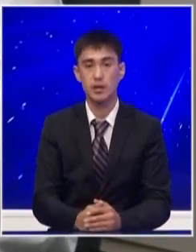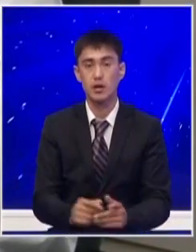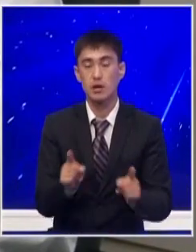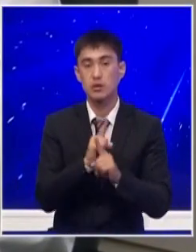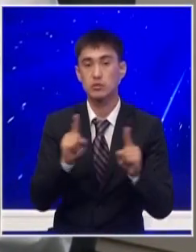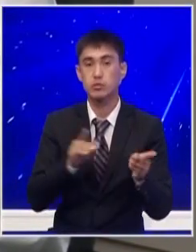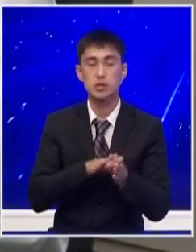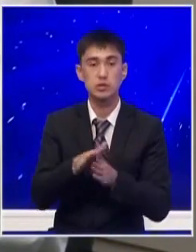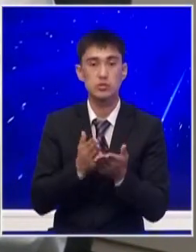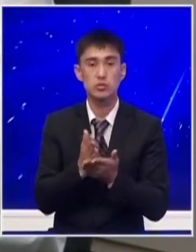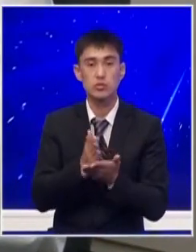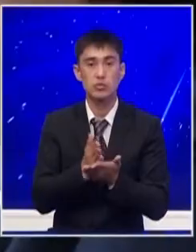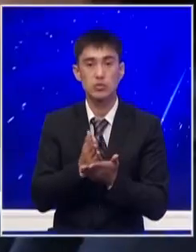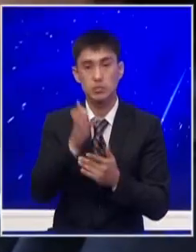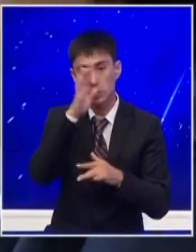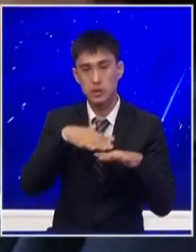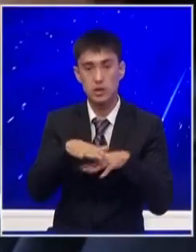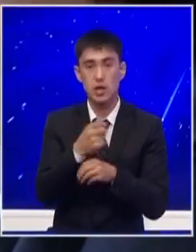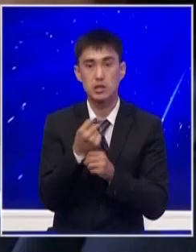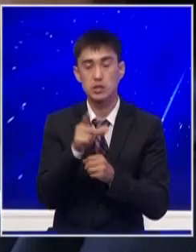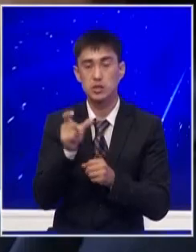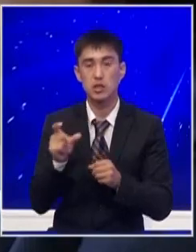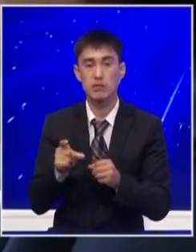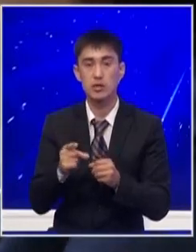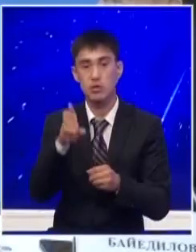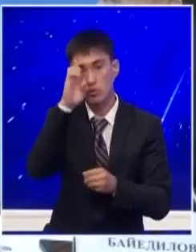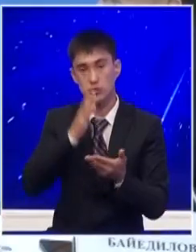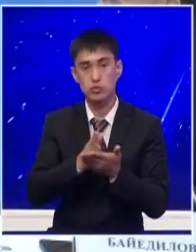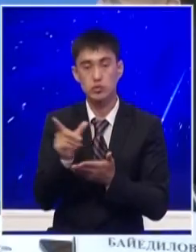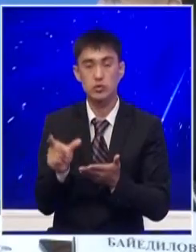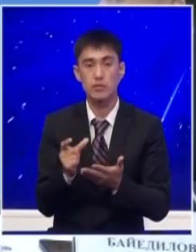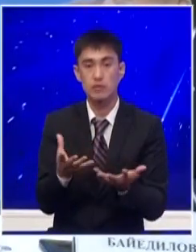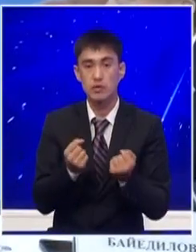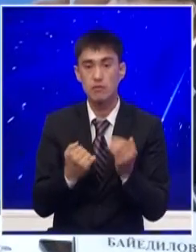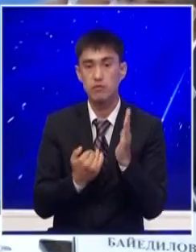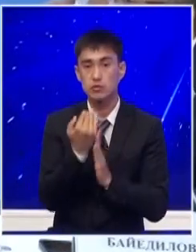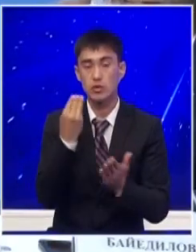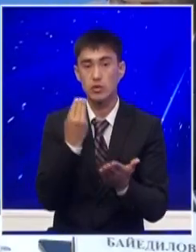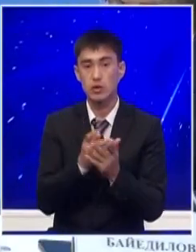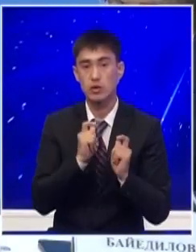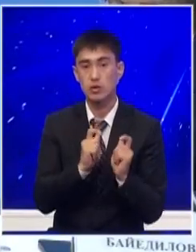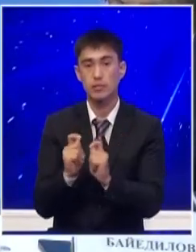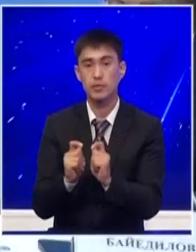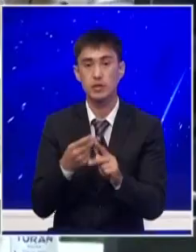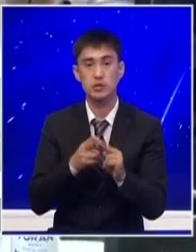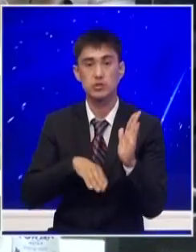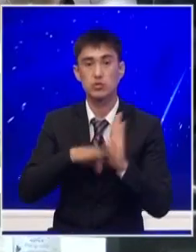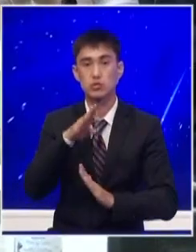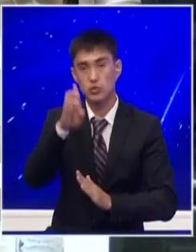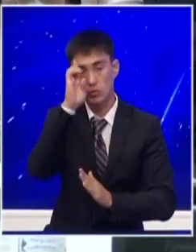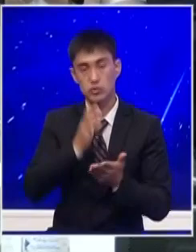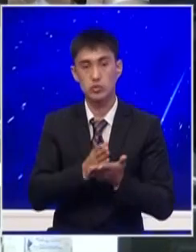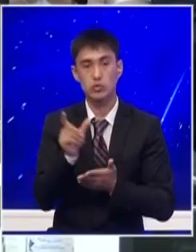особые заслуги перед страной 11 человек из числа государственных служащих удостоились высокой награды. Так, нагрудного знака «Лучший